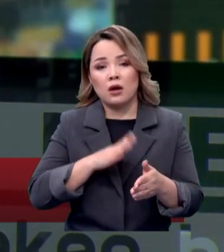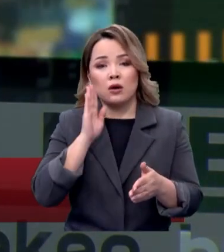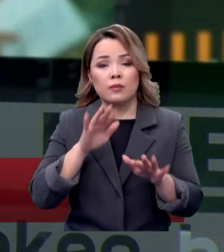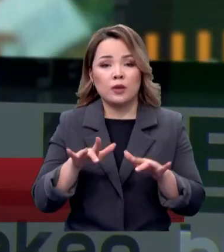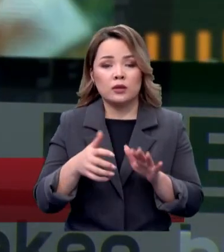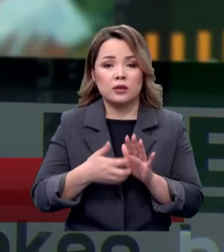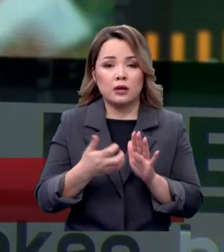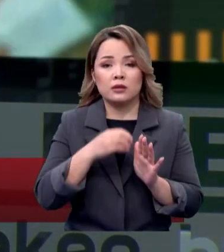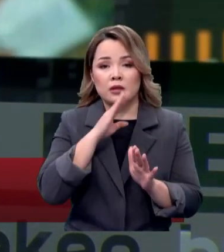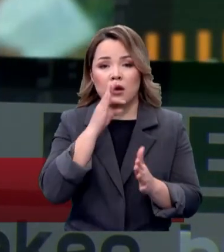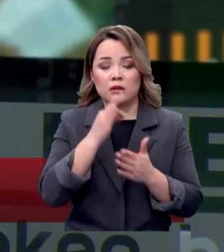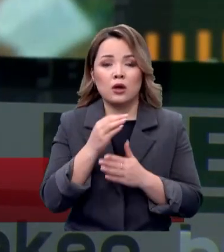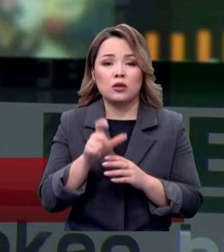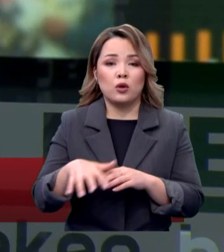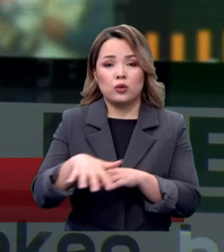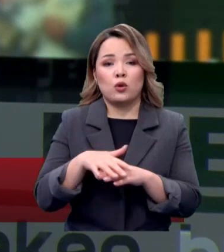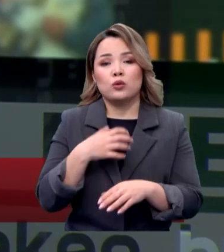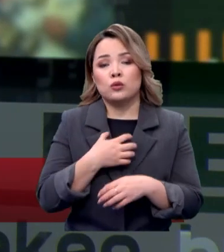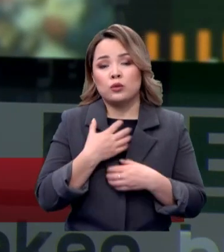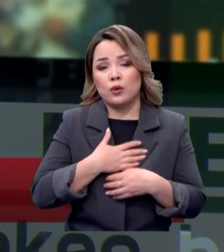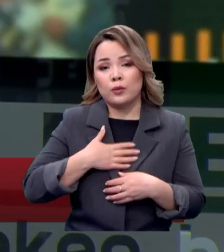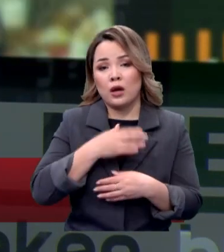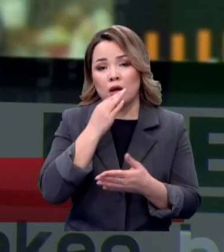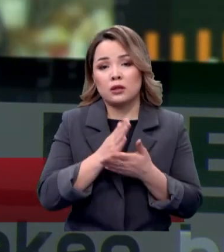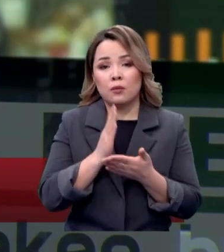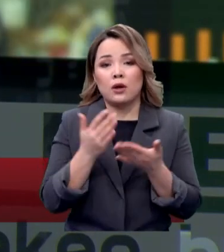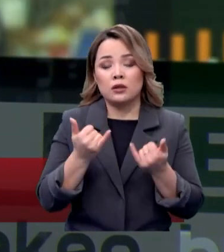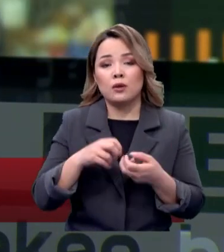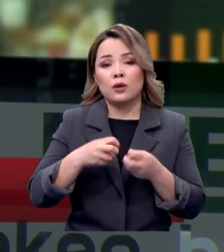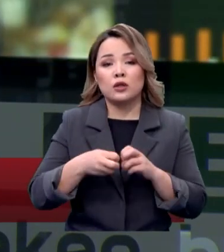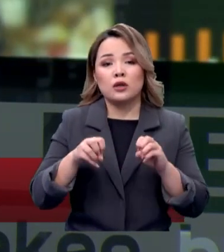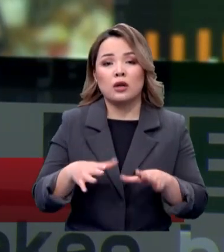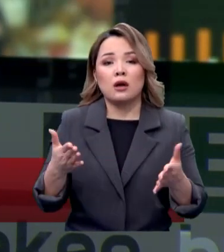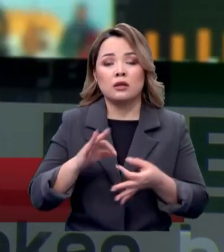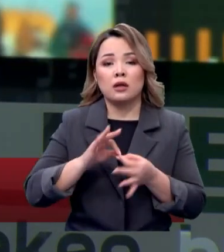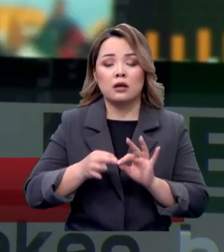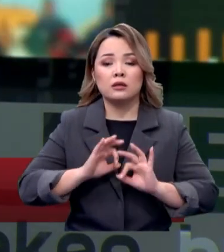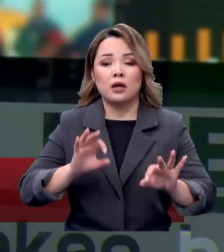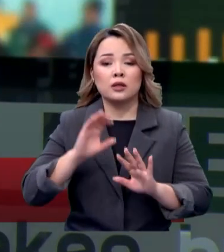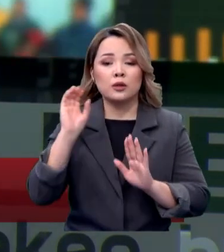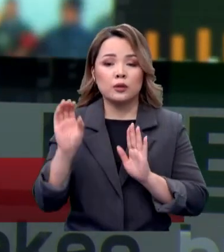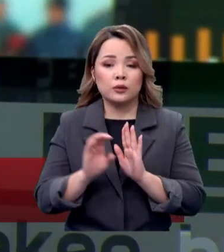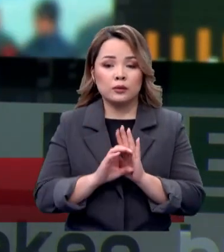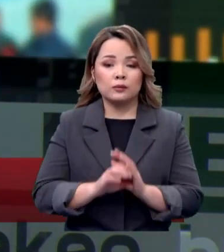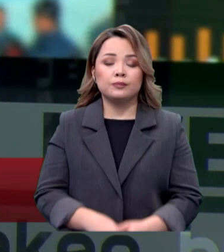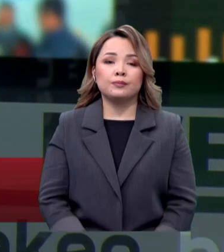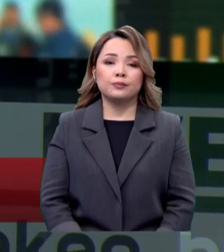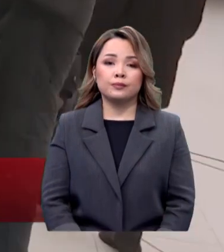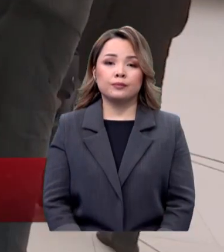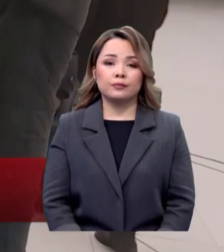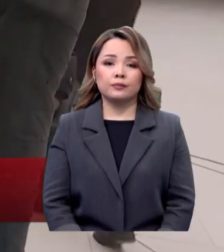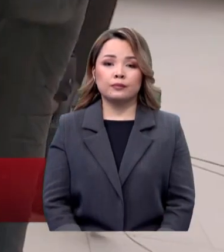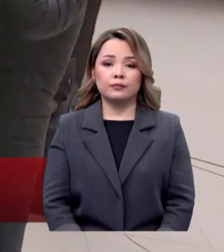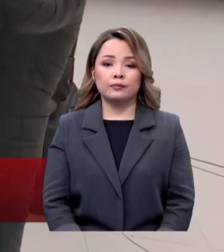тапшылығы тұрғындарды қатты алаңдатып отыр. Бұл күрмеудің шешімі қалай табылмақ? Тілшіміздің бейне материалында